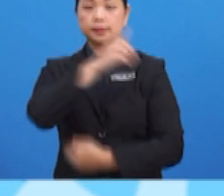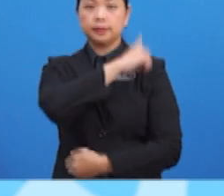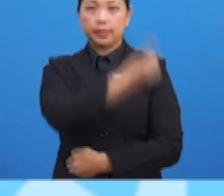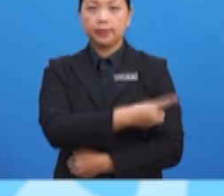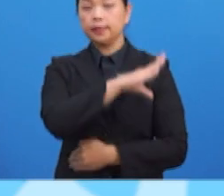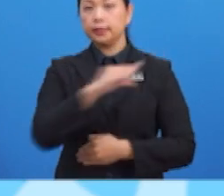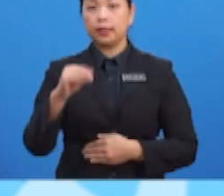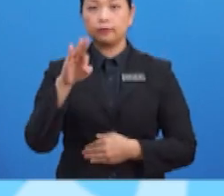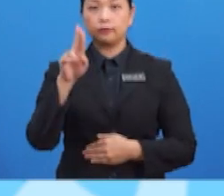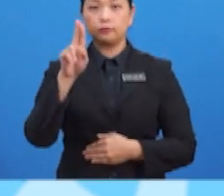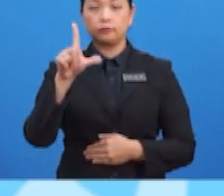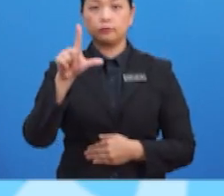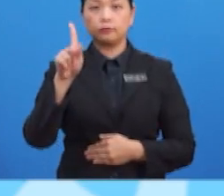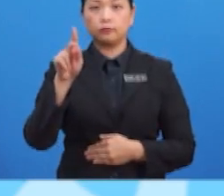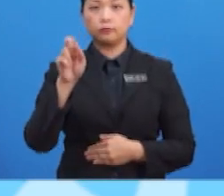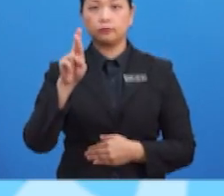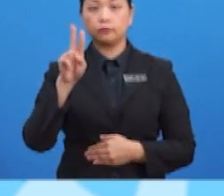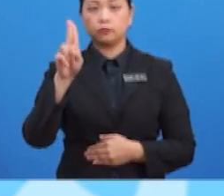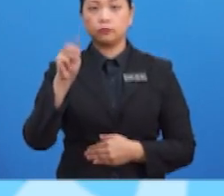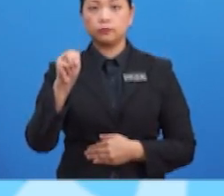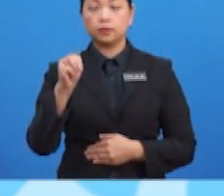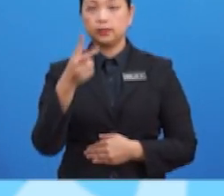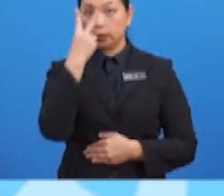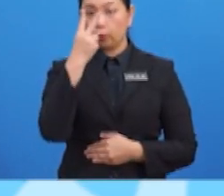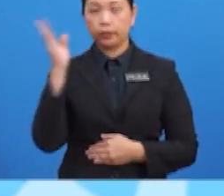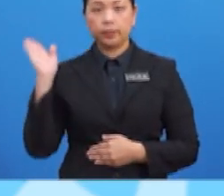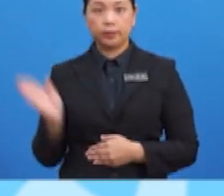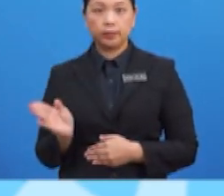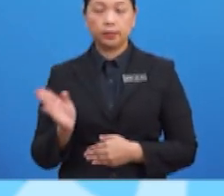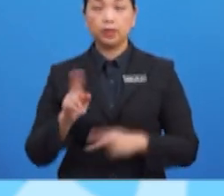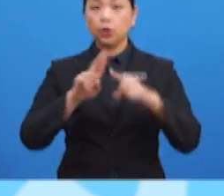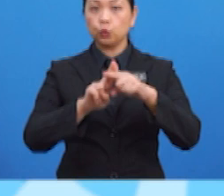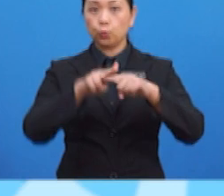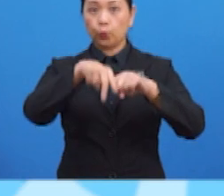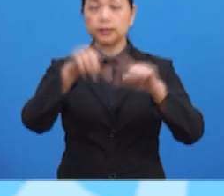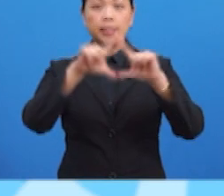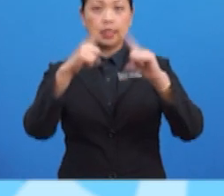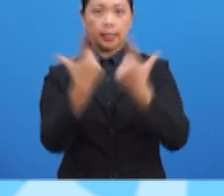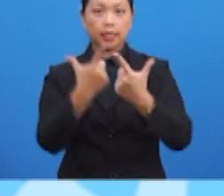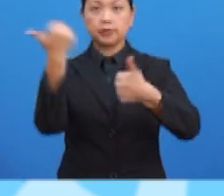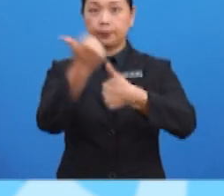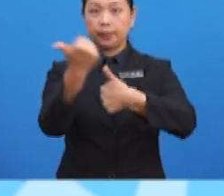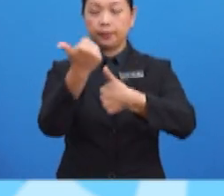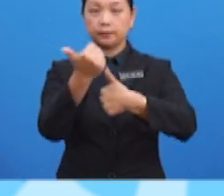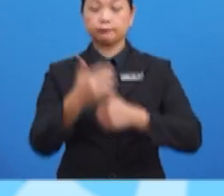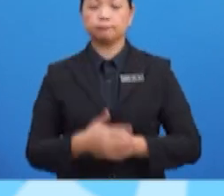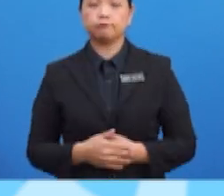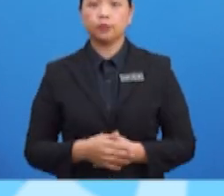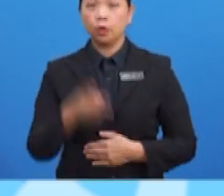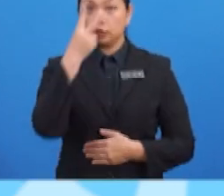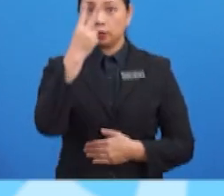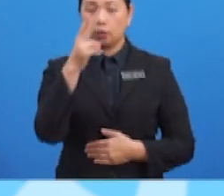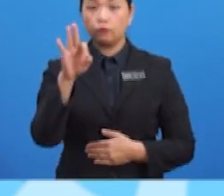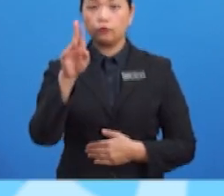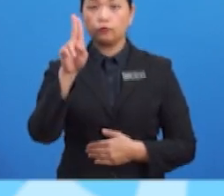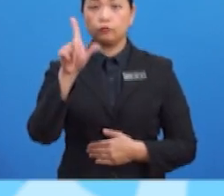fulcrum. Ini adalah tuas kelas pertama. Pada tuas ini, fulcrum berada